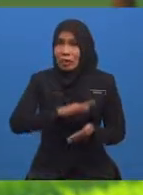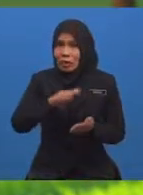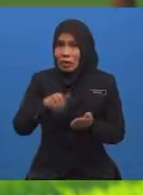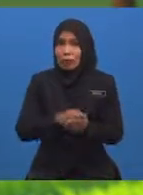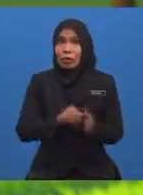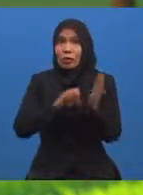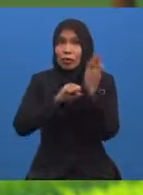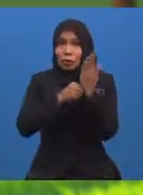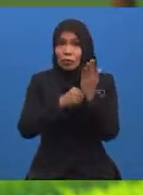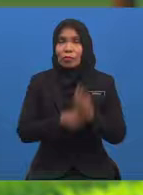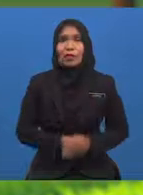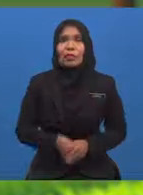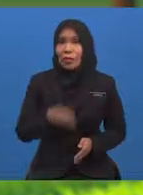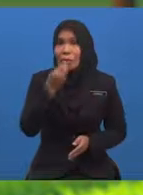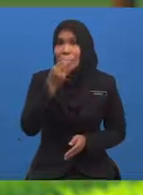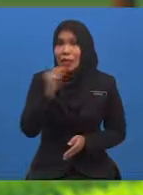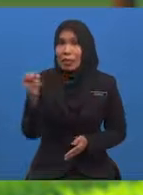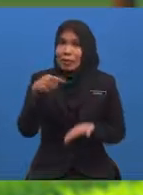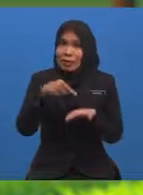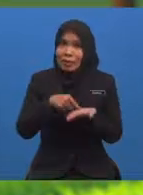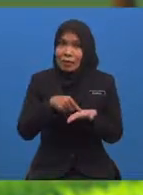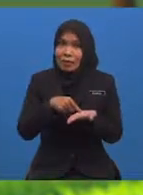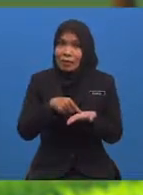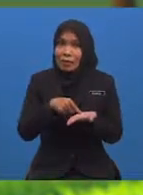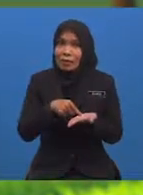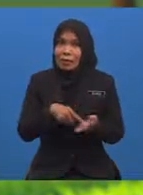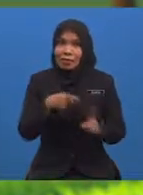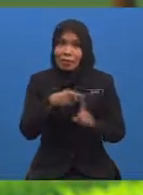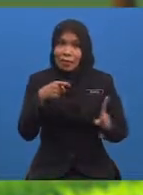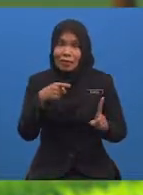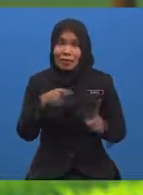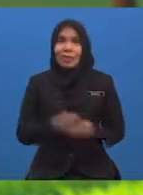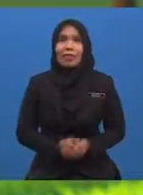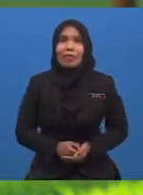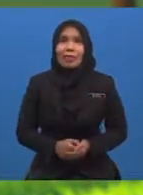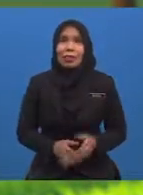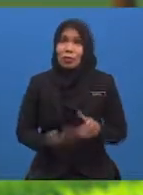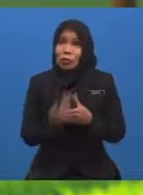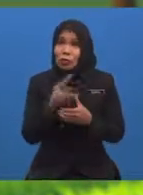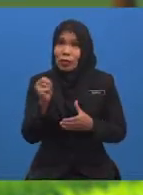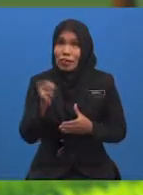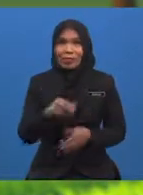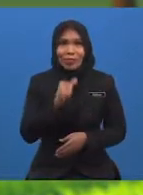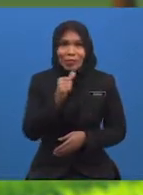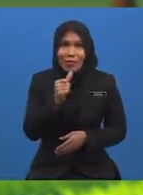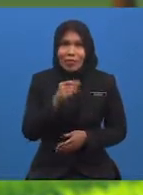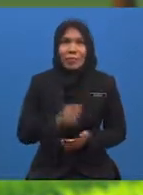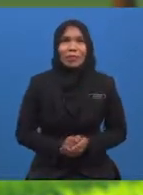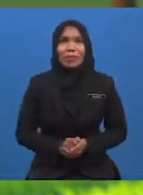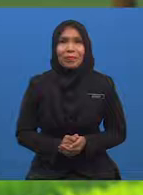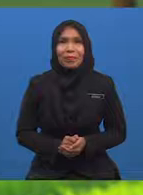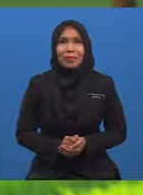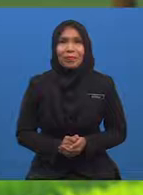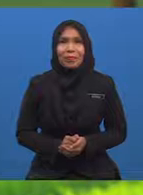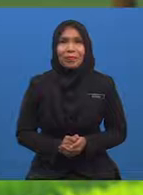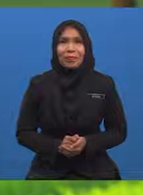ini berasal daripada tumbuh-tumbuhan kan? Ha, oleh itu,